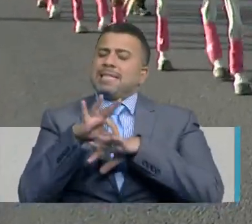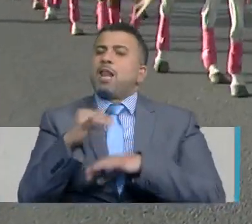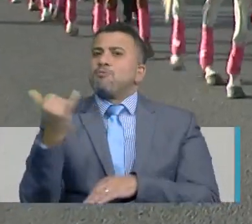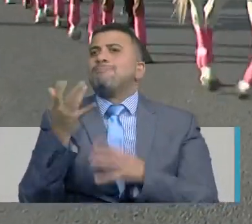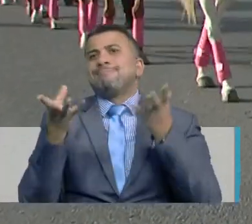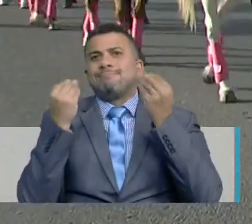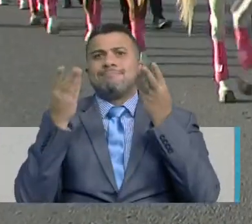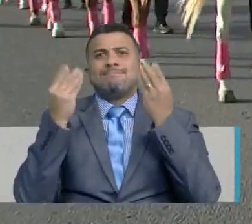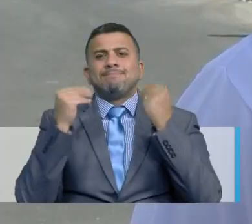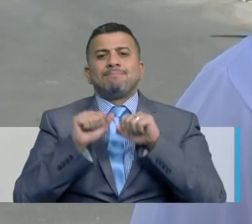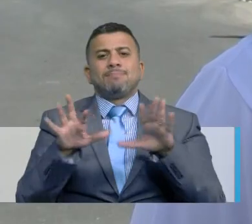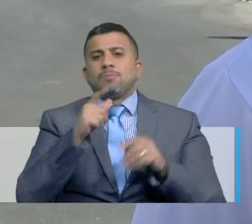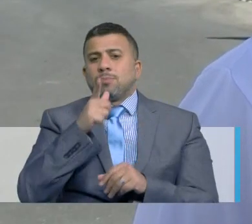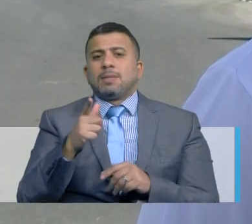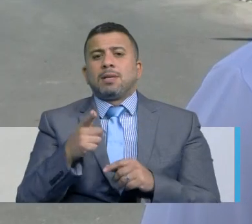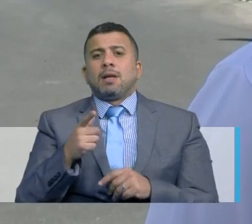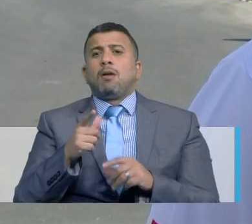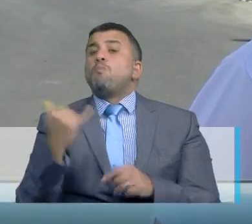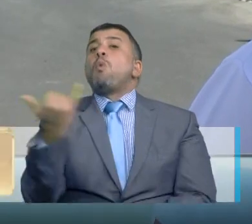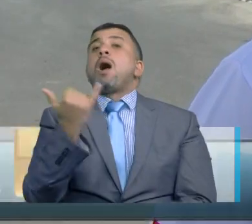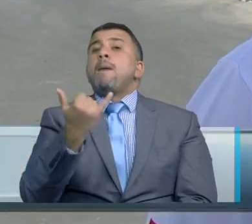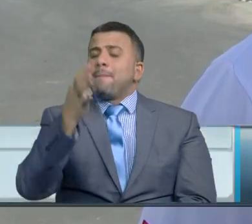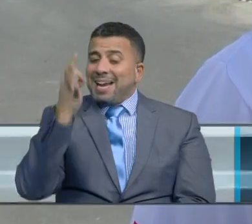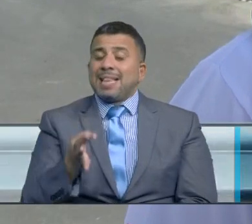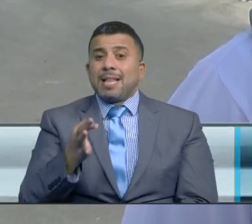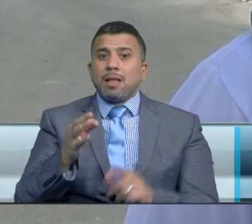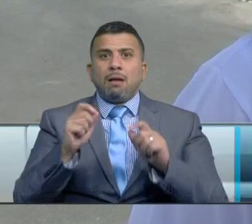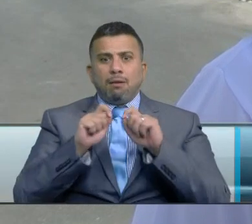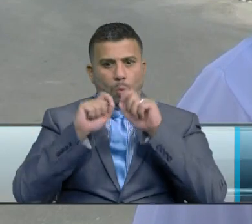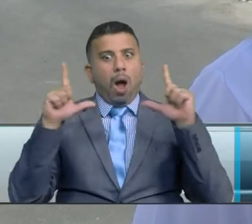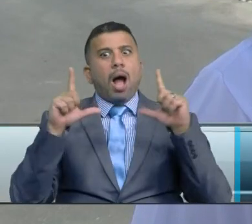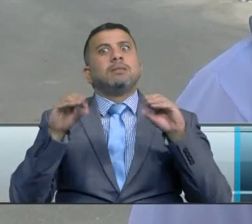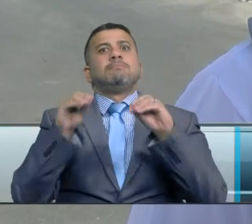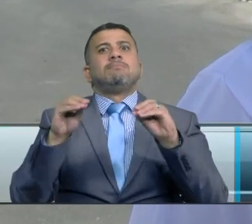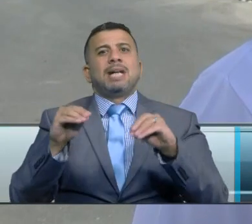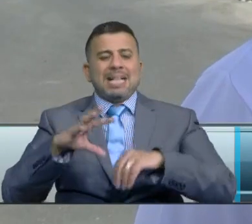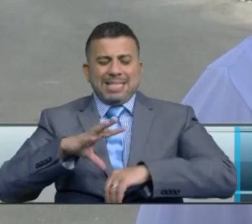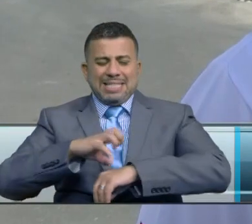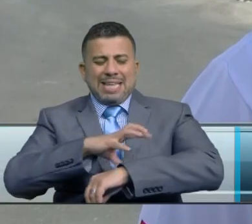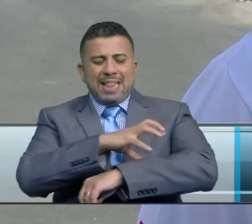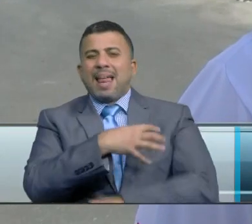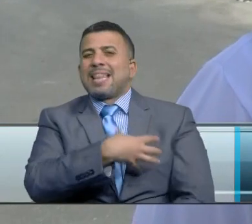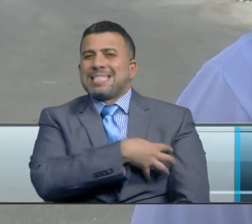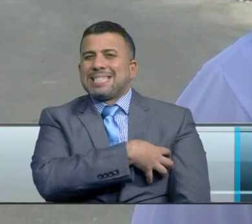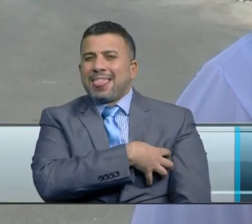والإنسانية. فعالية جدا مهمة للدولة، نرفع الوعي عن سرطان الثدي،